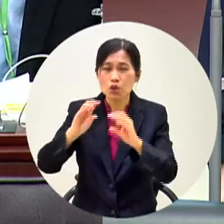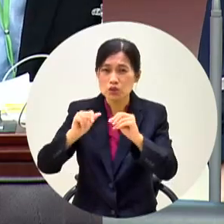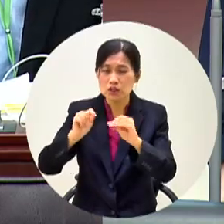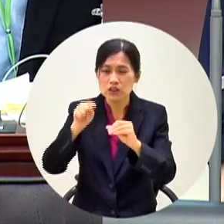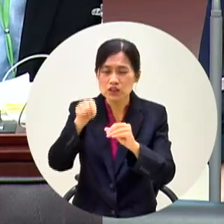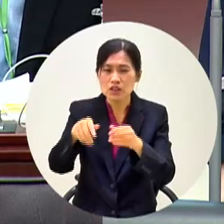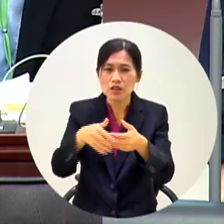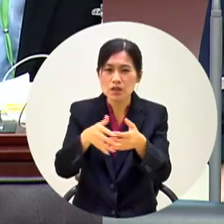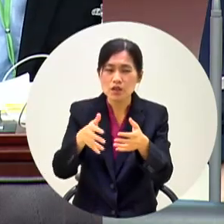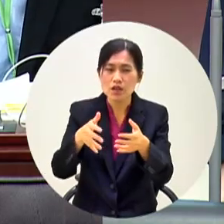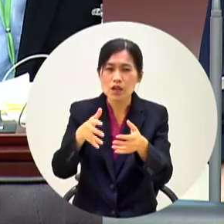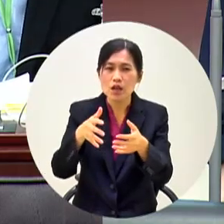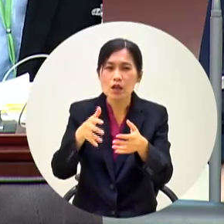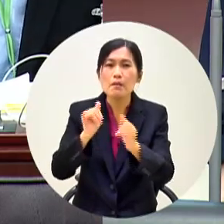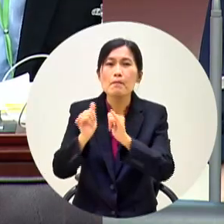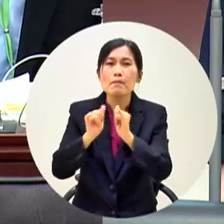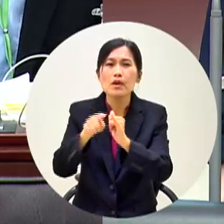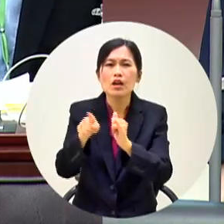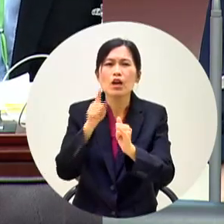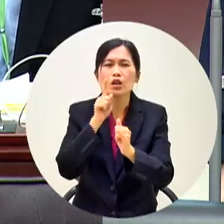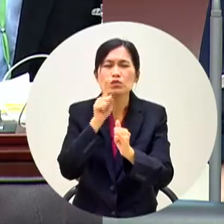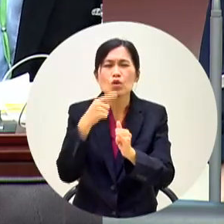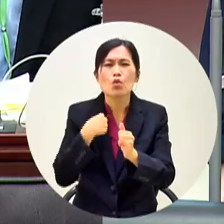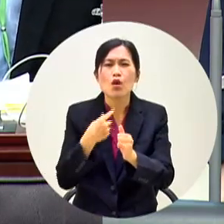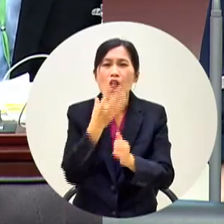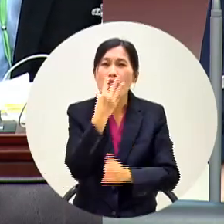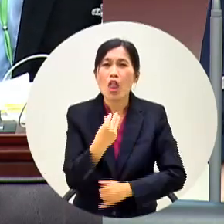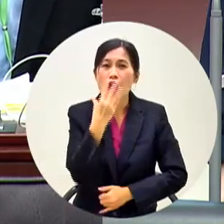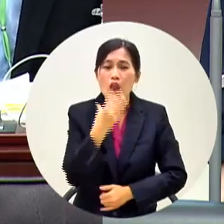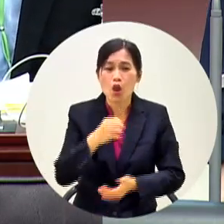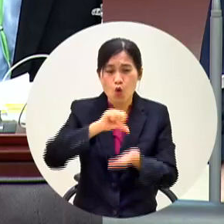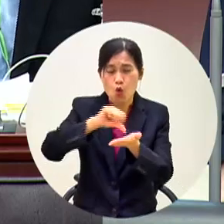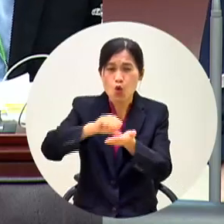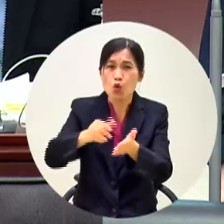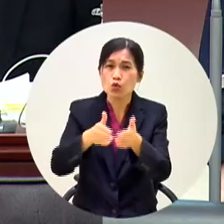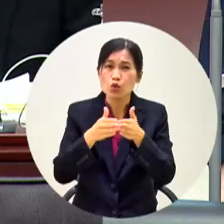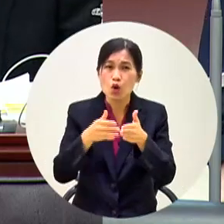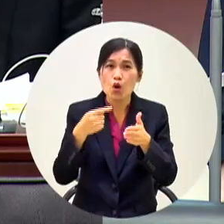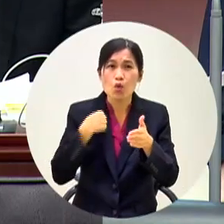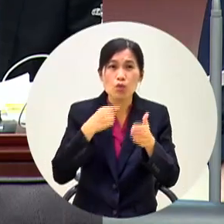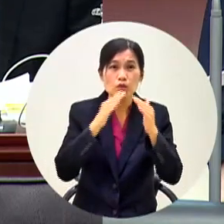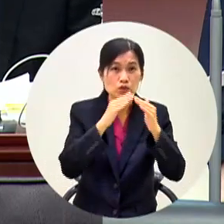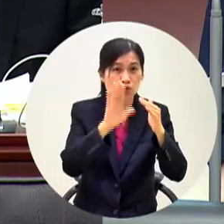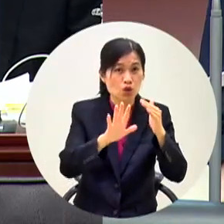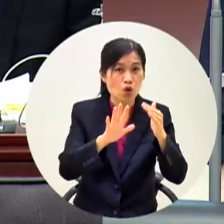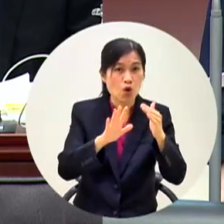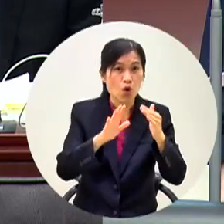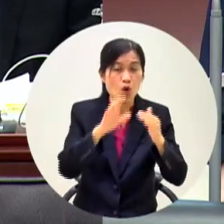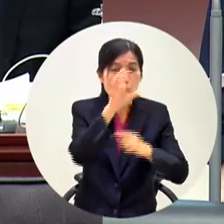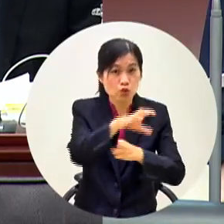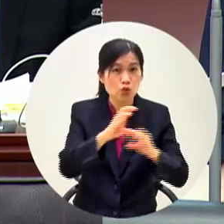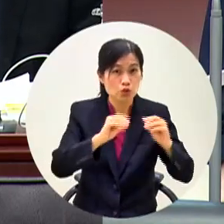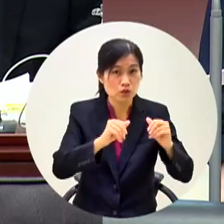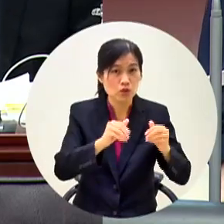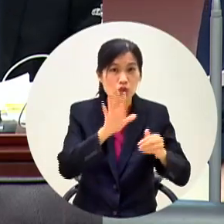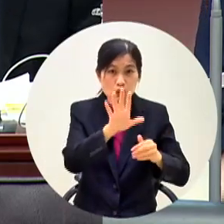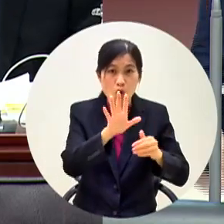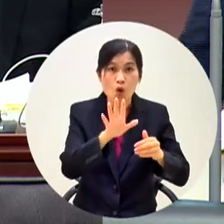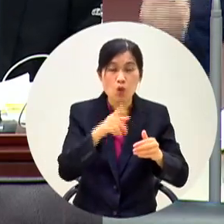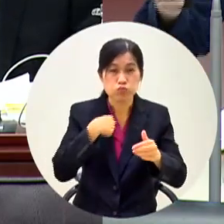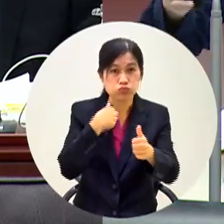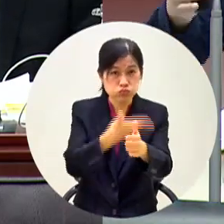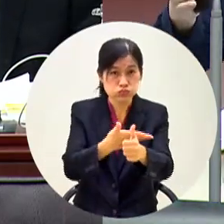种酸亚，好，那我说我们是有的农地，我们提供他种农地。假如他真的要种的话，但